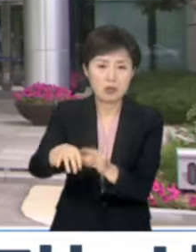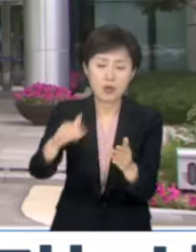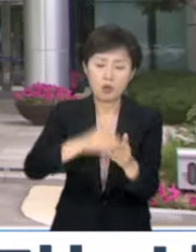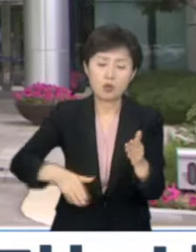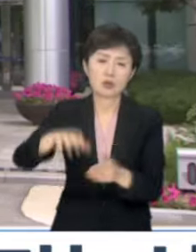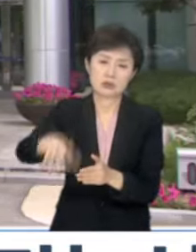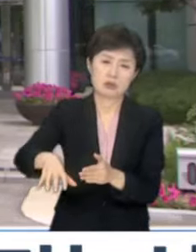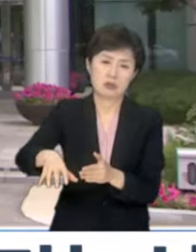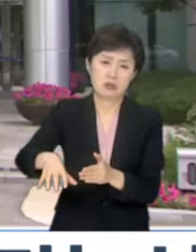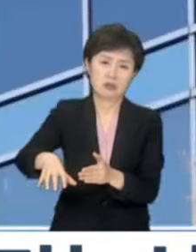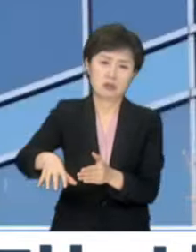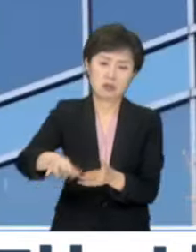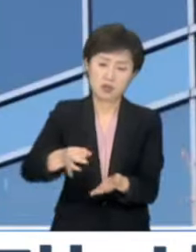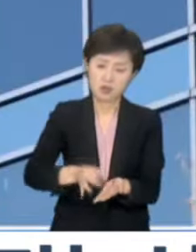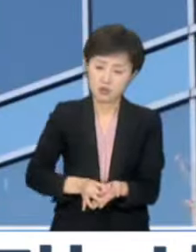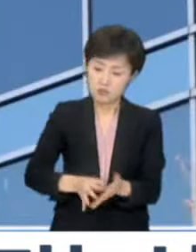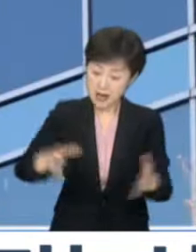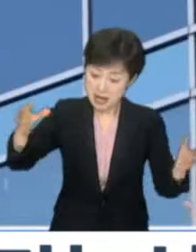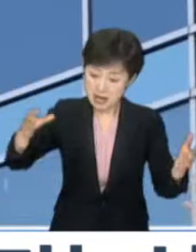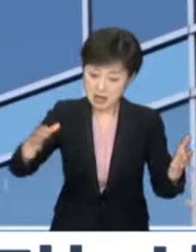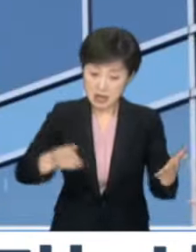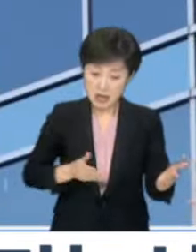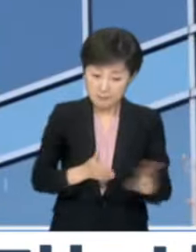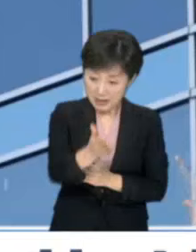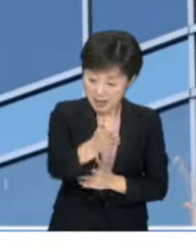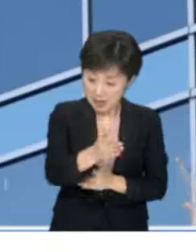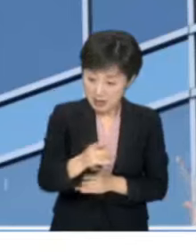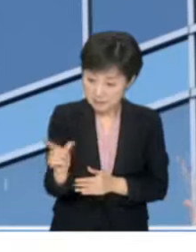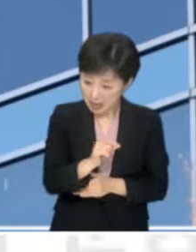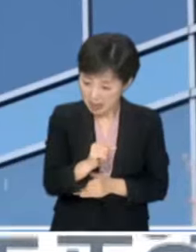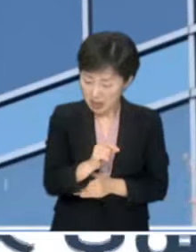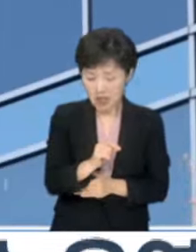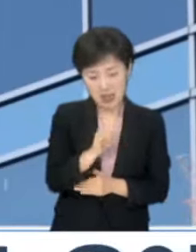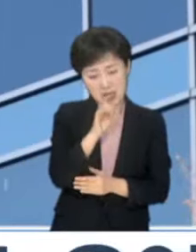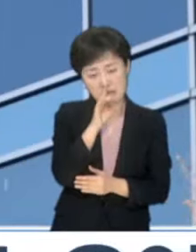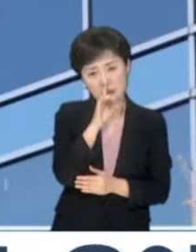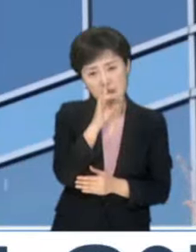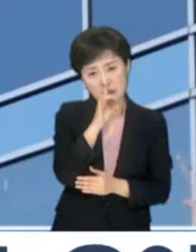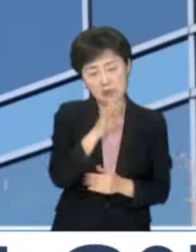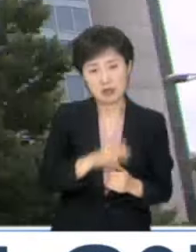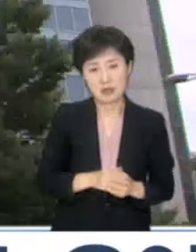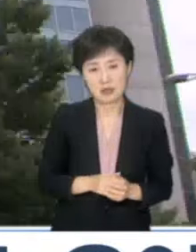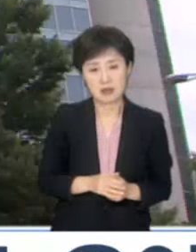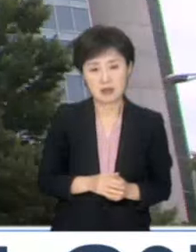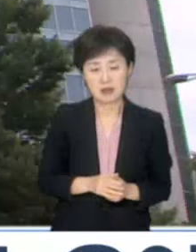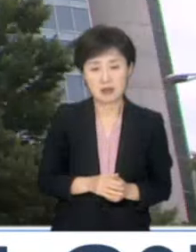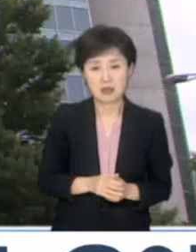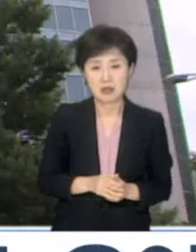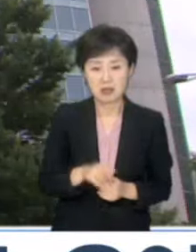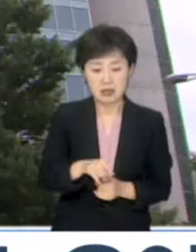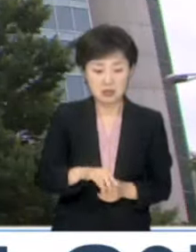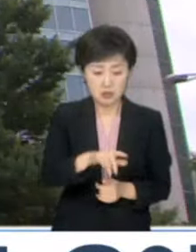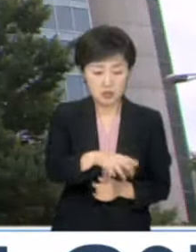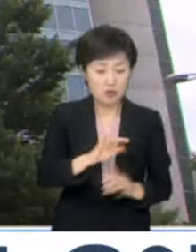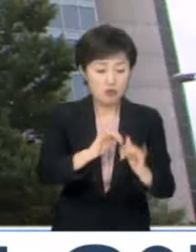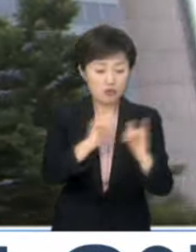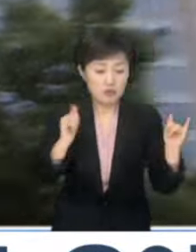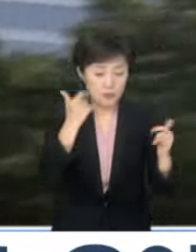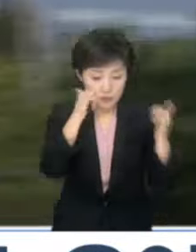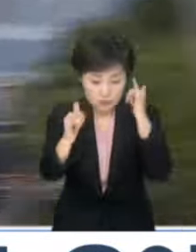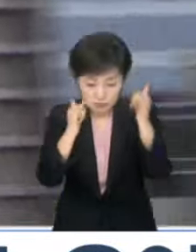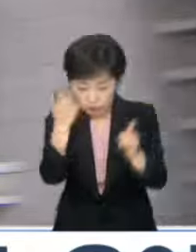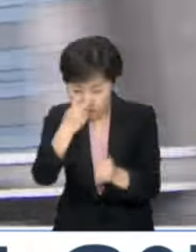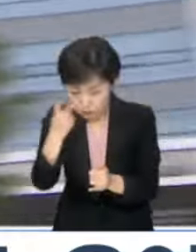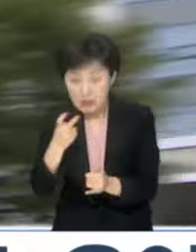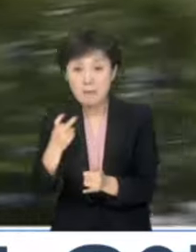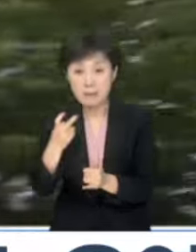것이 적정한가라고 하는 이슈는 있고요. 이거에 대해서 사실은 공항공사 측에서 뭐 국민들 여론을 좀 수렴하는 과정에서 좀 설문조사를 한 것 같습니다.